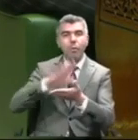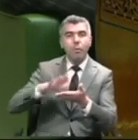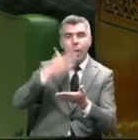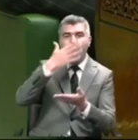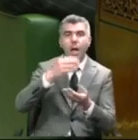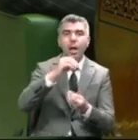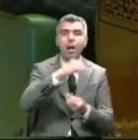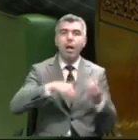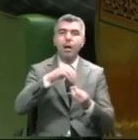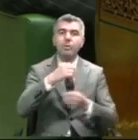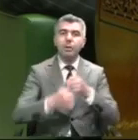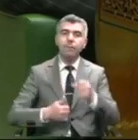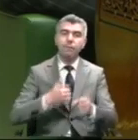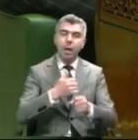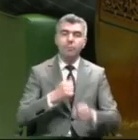الحج